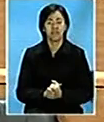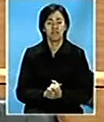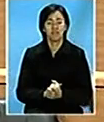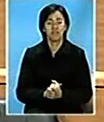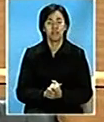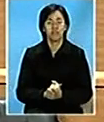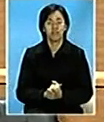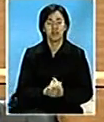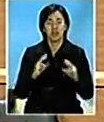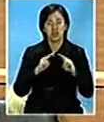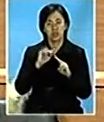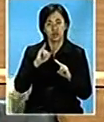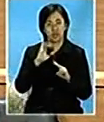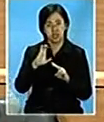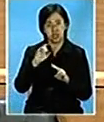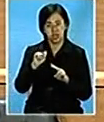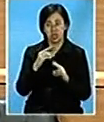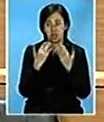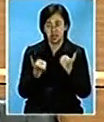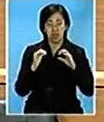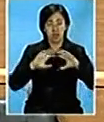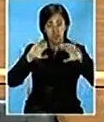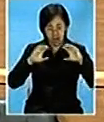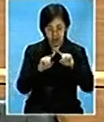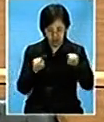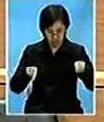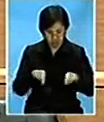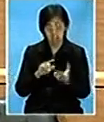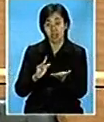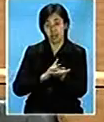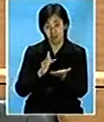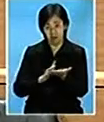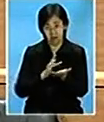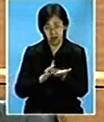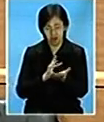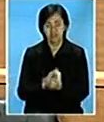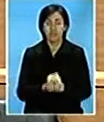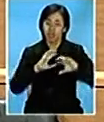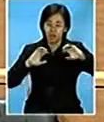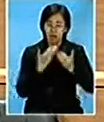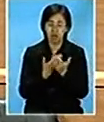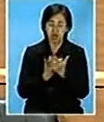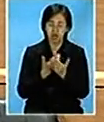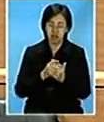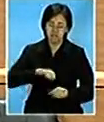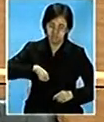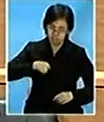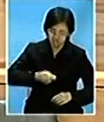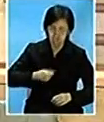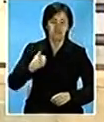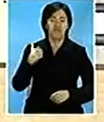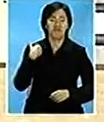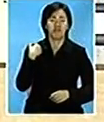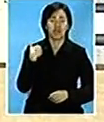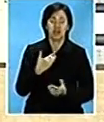เรื่องของ ICT เนี่ยวันนี้รัฐบาลเรื่องของแท็บเล็ตเนี่ยทางรัฐบาลลงทุนไปเยอะนะครับ